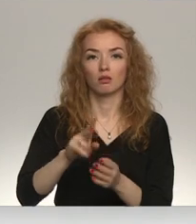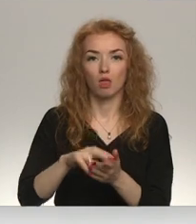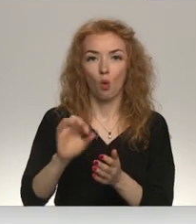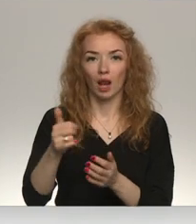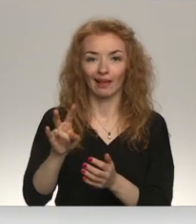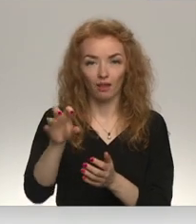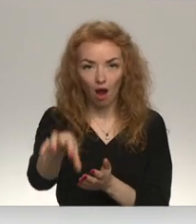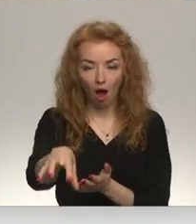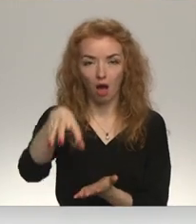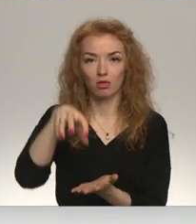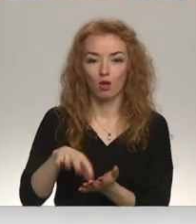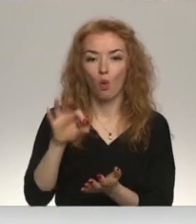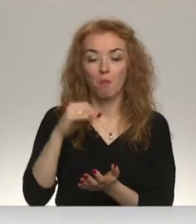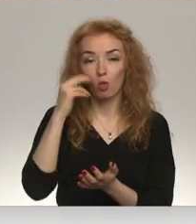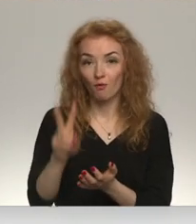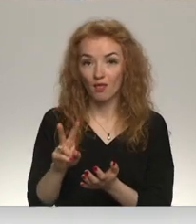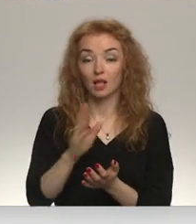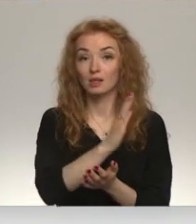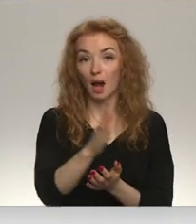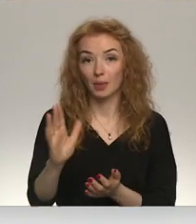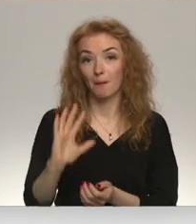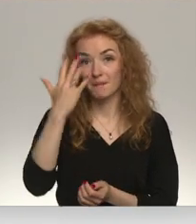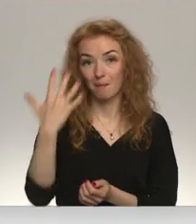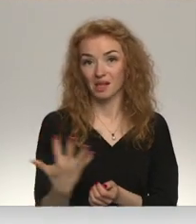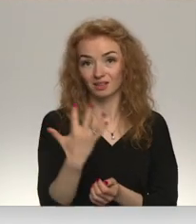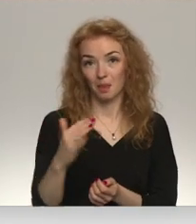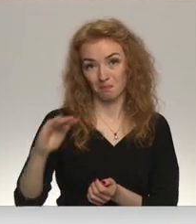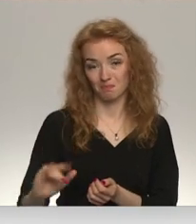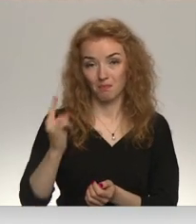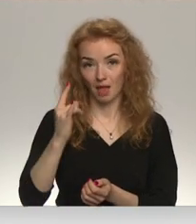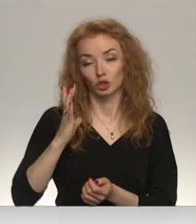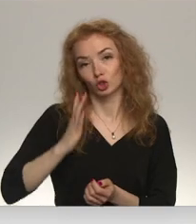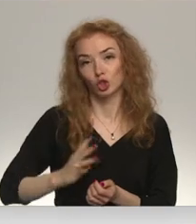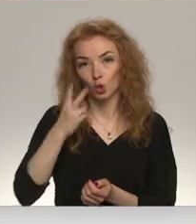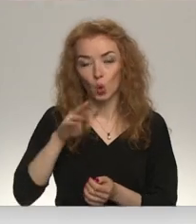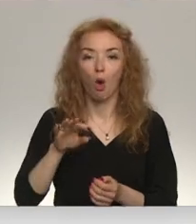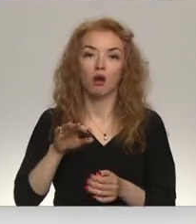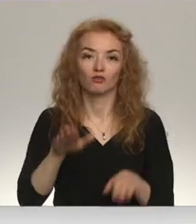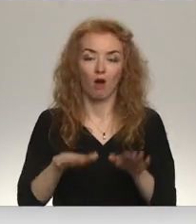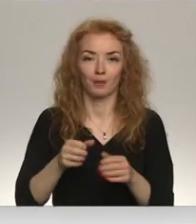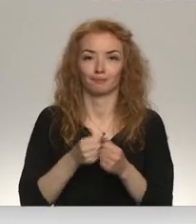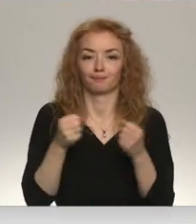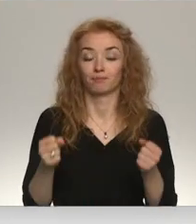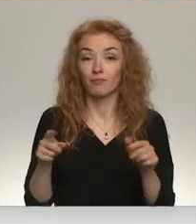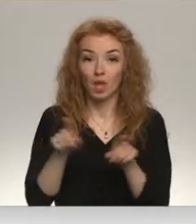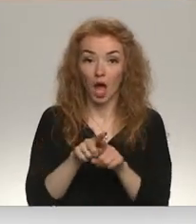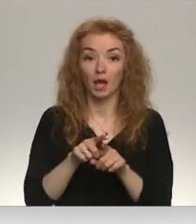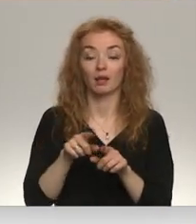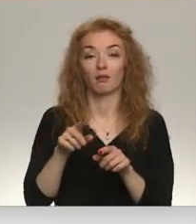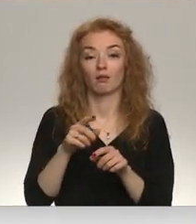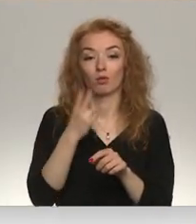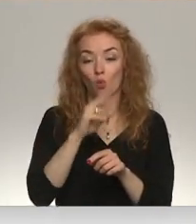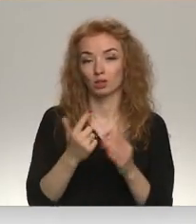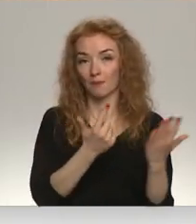un olbaltumvīles. Katrs piektais 5-gadīgais bērns Latvijā cieš no liekā svara. Aptuveni tikpat ir arī bērni vecumā